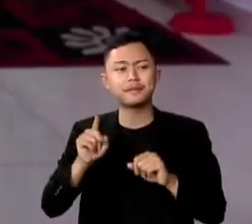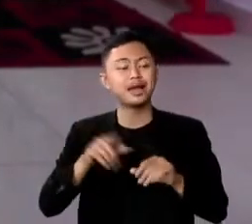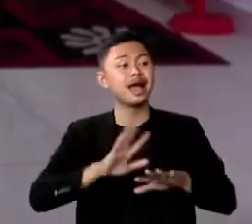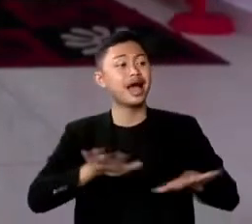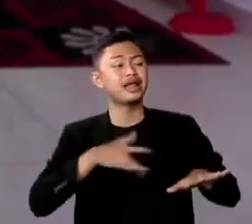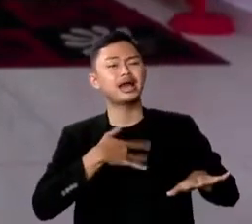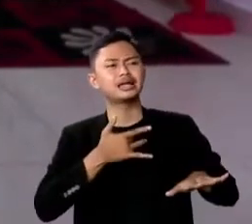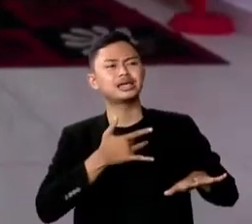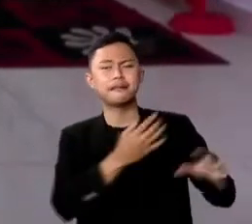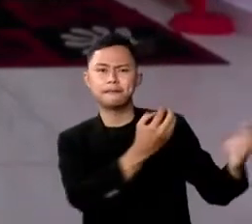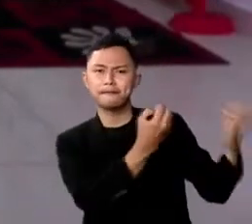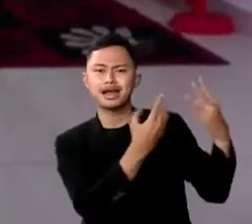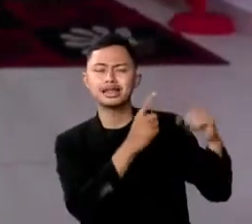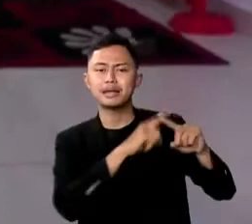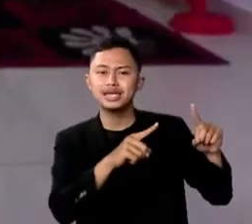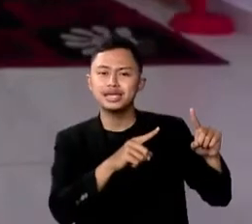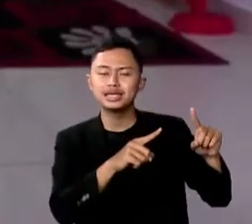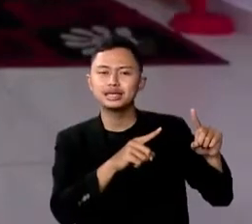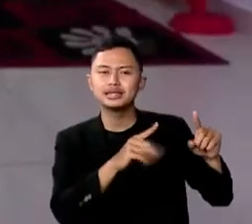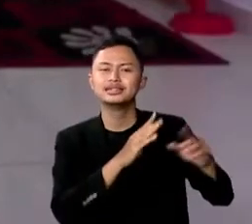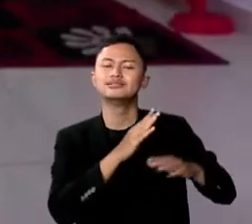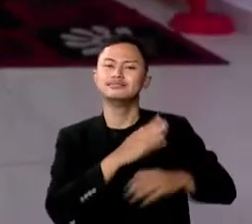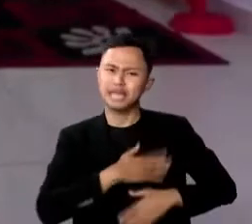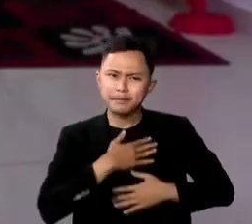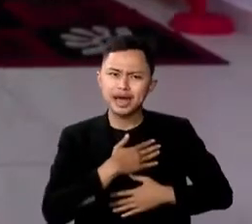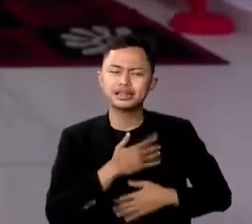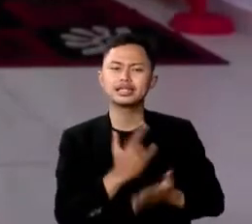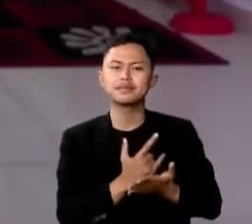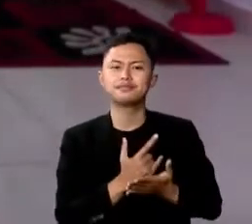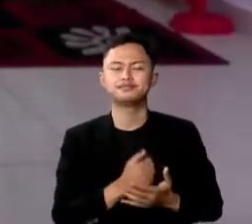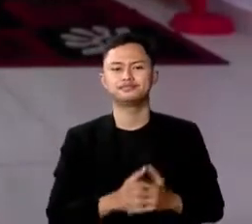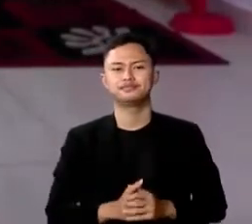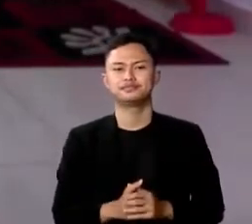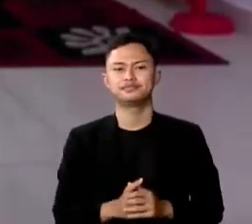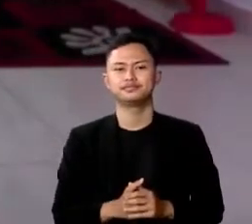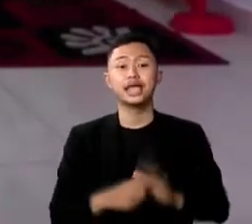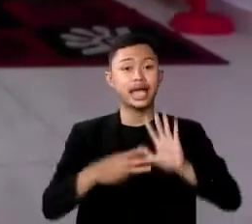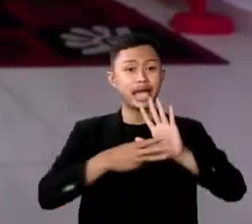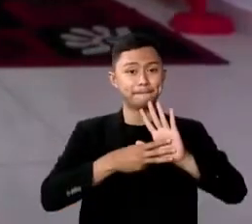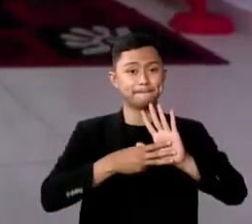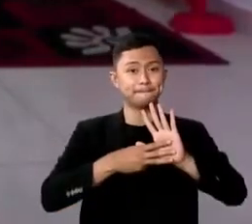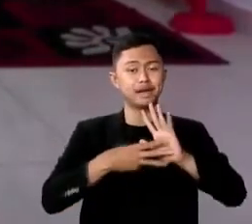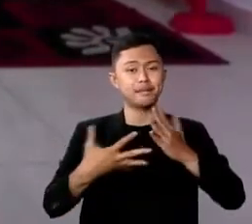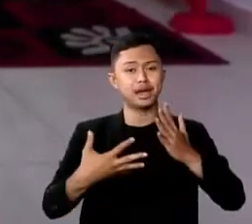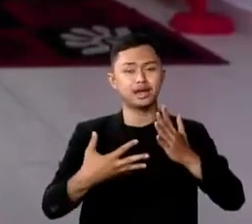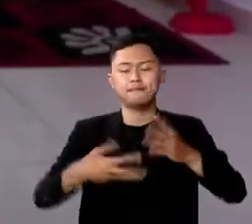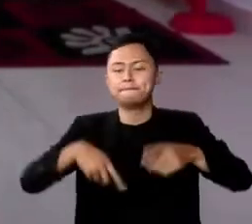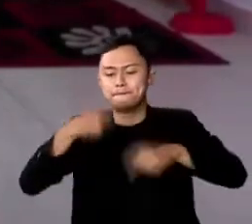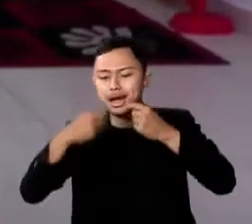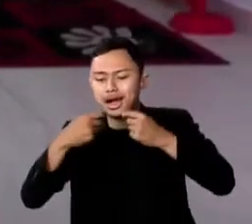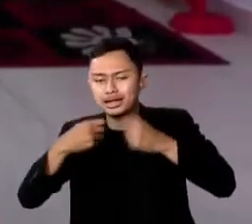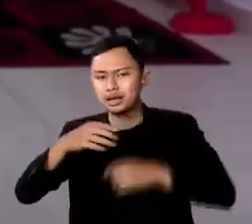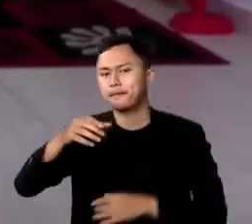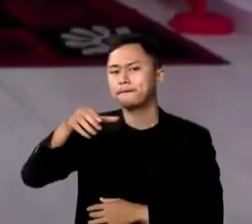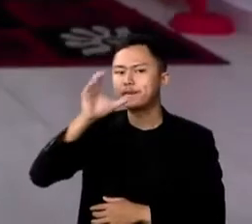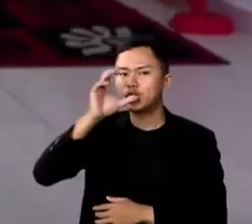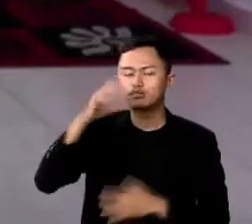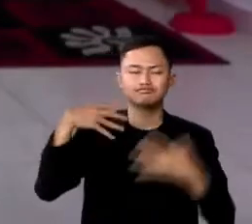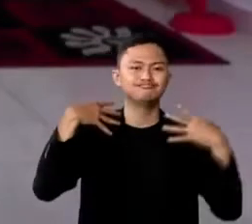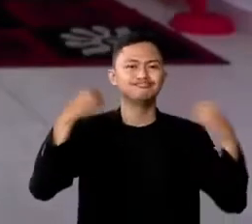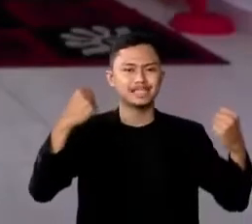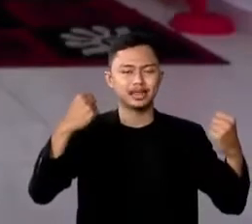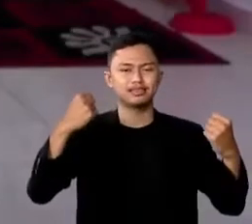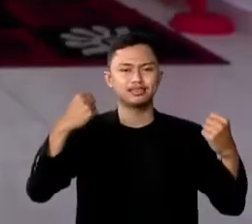akan merasa tenang dan bahagia diingatkan m-nya adalah orang tuh juga makan dan minum yang sehat dan